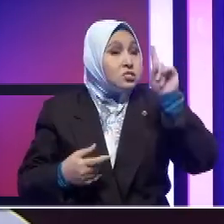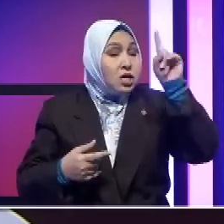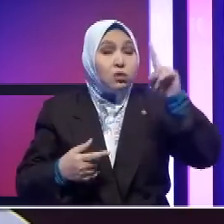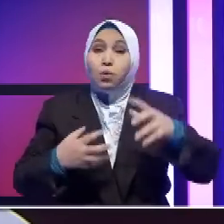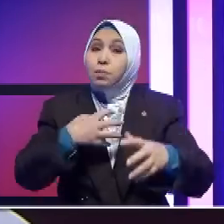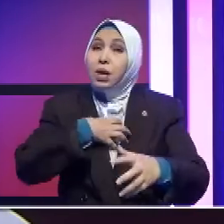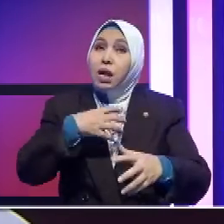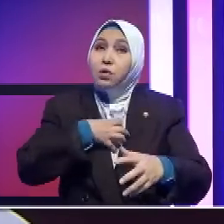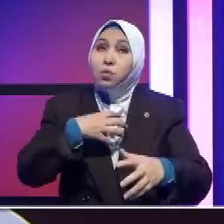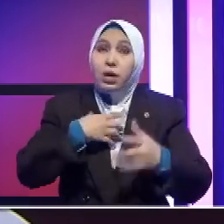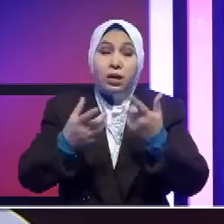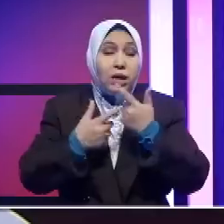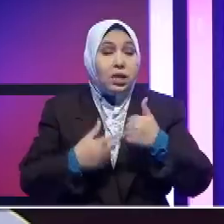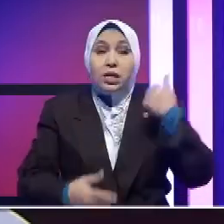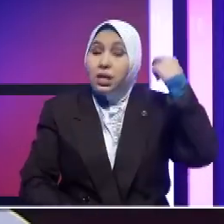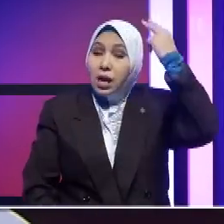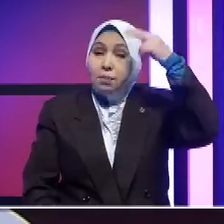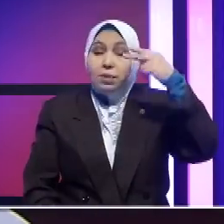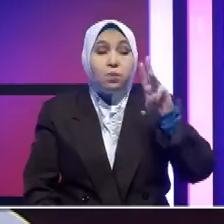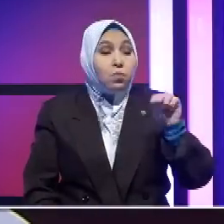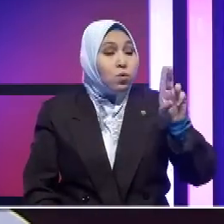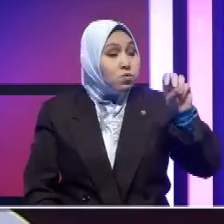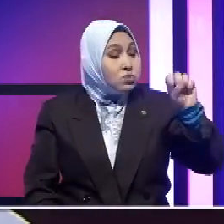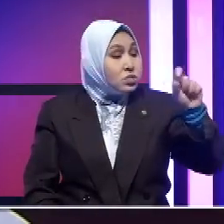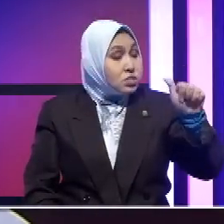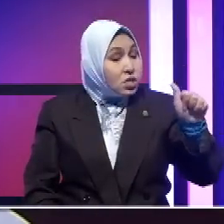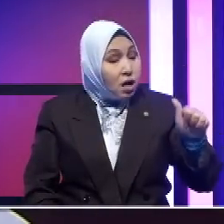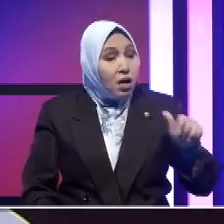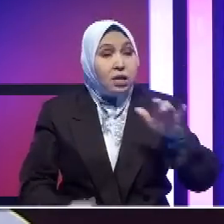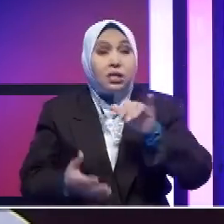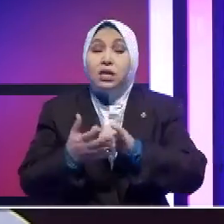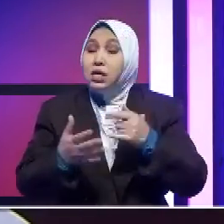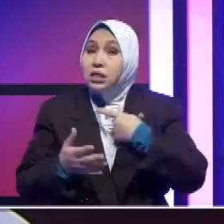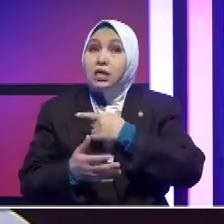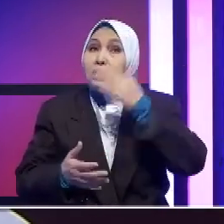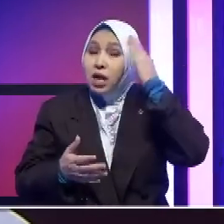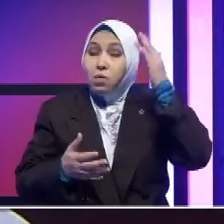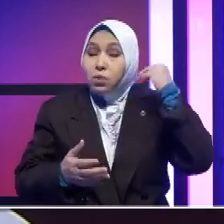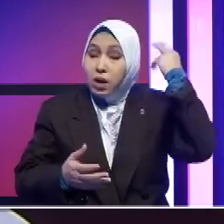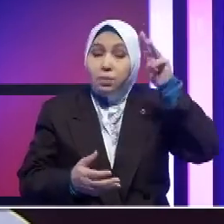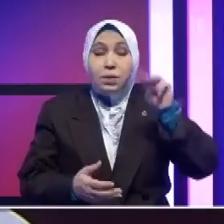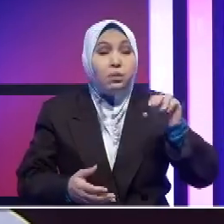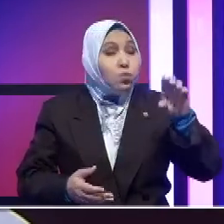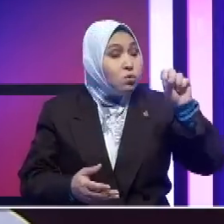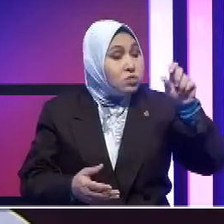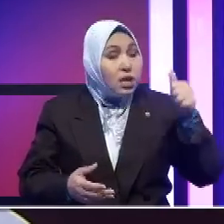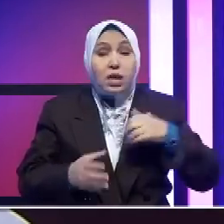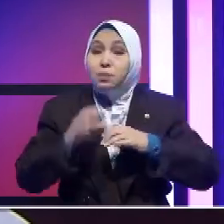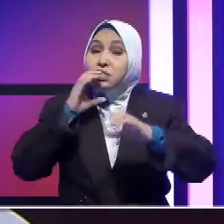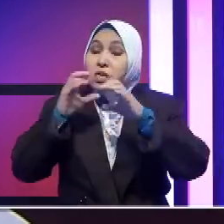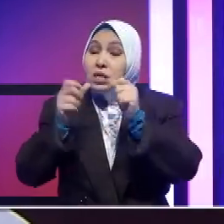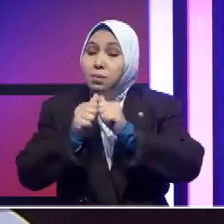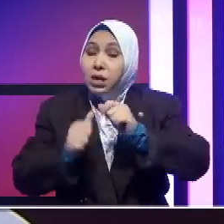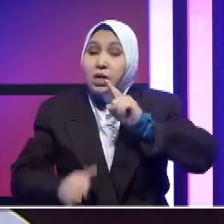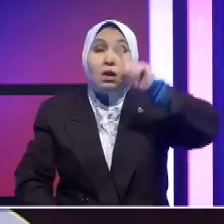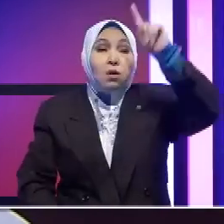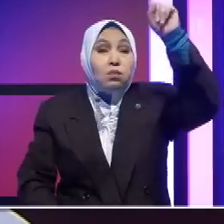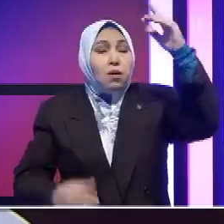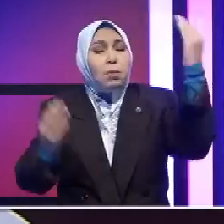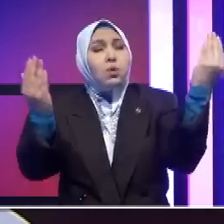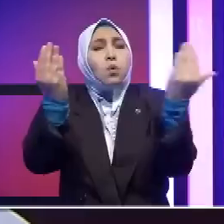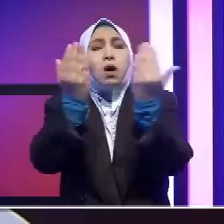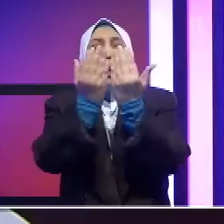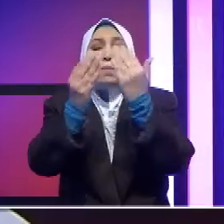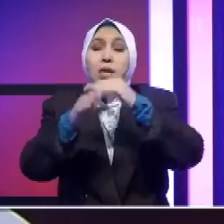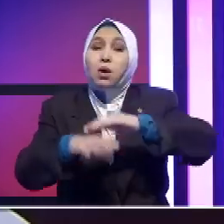pengaduan daripada Nabi Musa kepada siapa? Sudah tentunya kita dah tahu Nabi Musa ini adalah kalimullah, ya, bercakap dengan Allah. Nabi Musa berdoa kepada